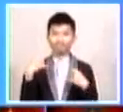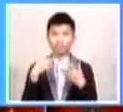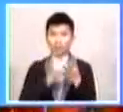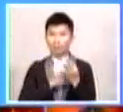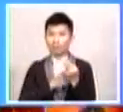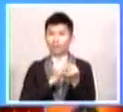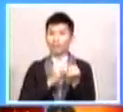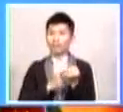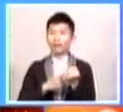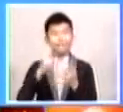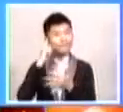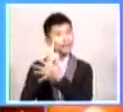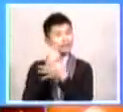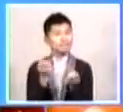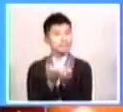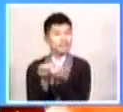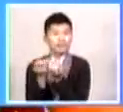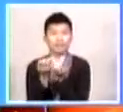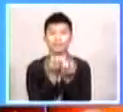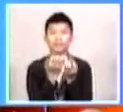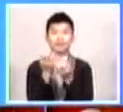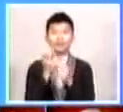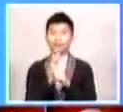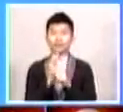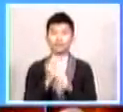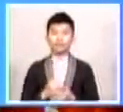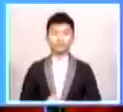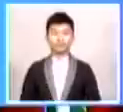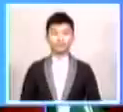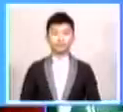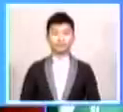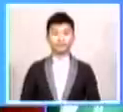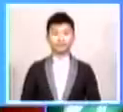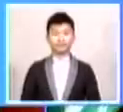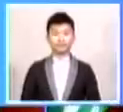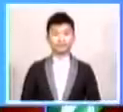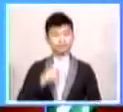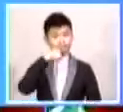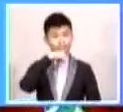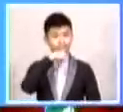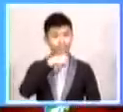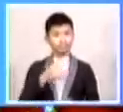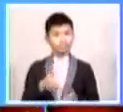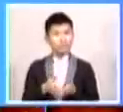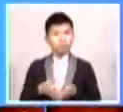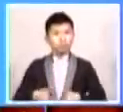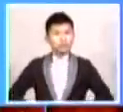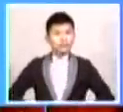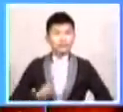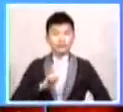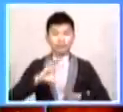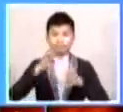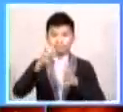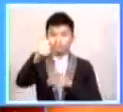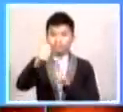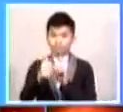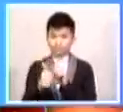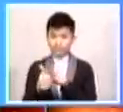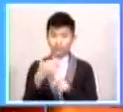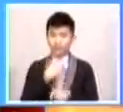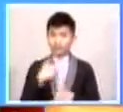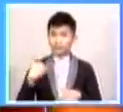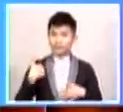素每天都在撕裂这块土地上的人民。台湾迫切需要一个国家领导人，他